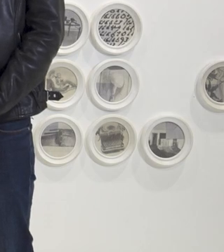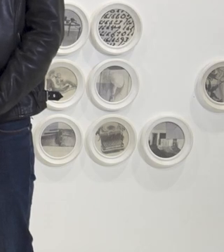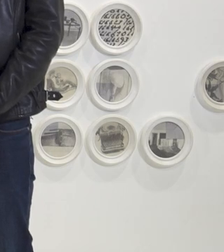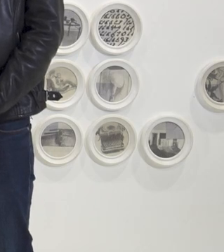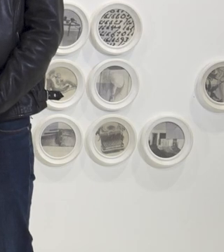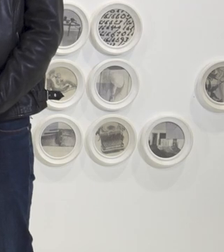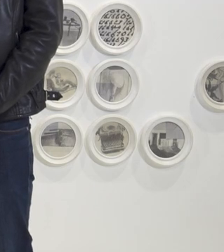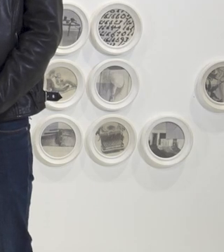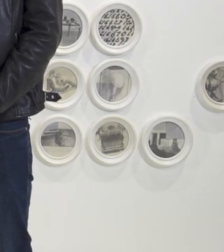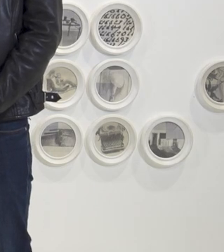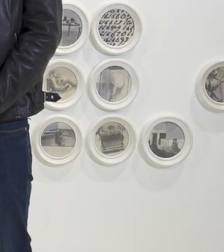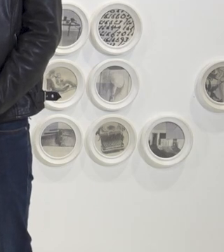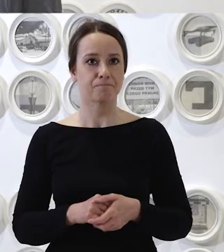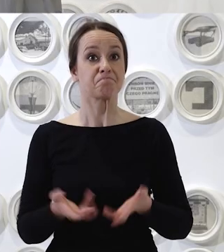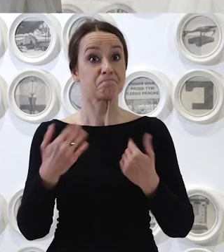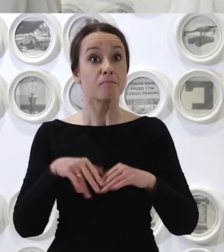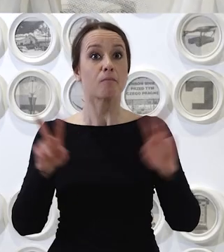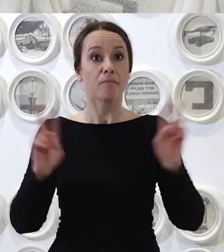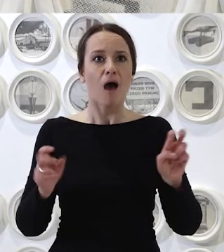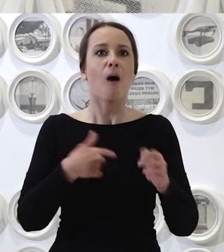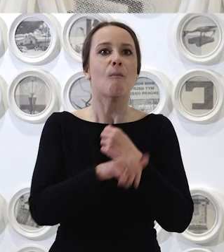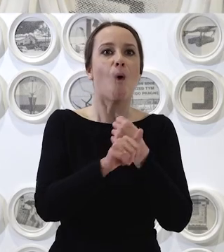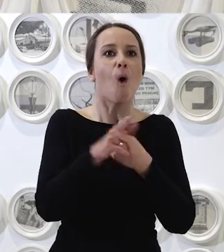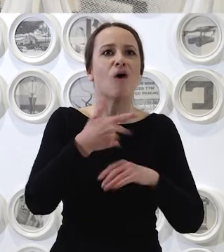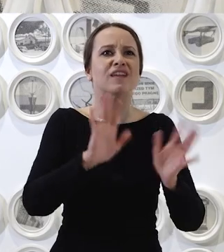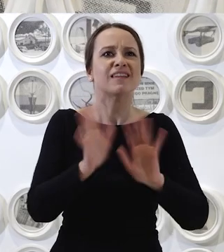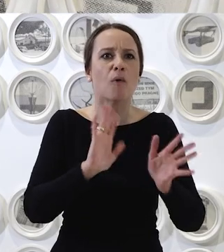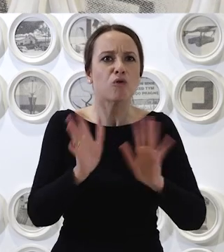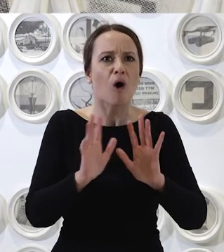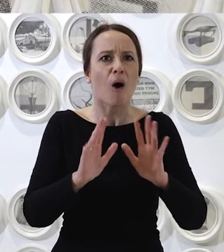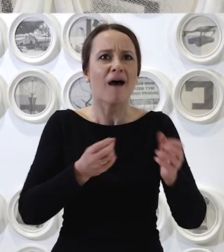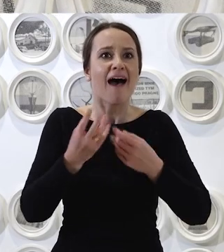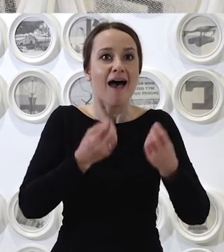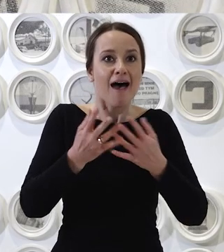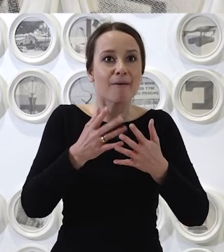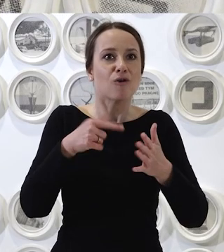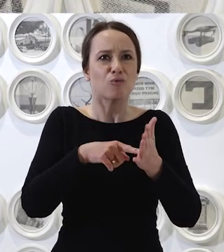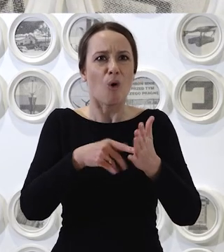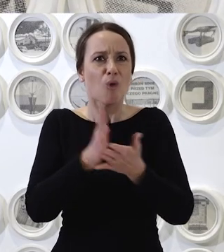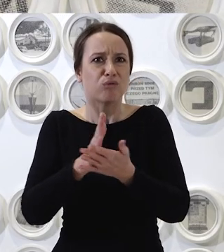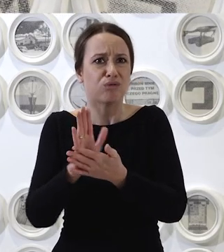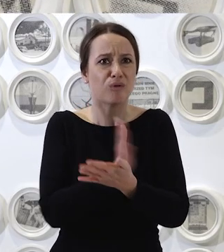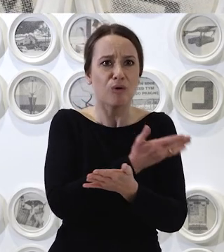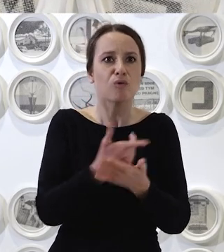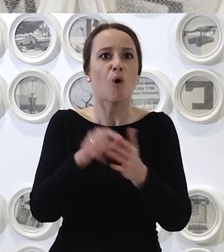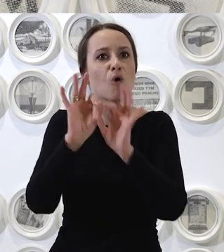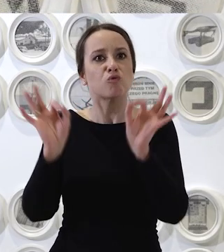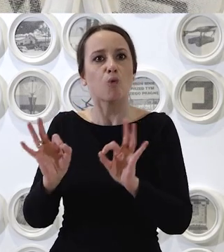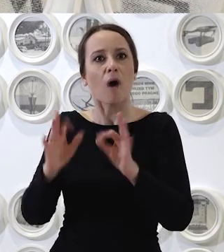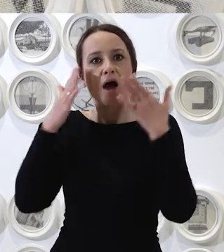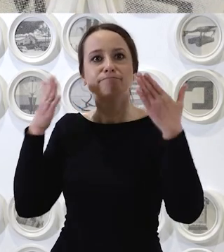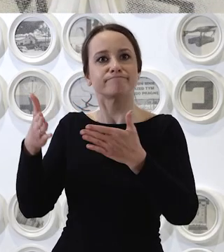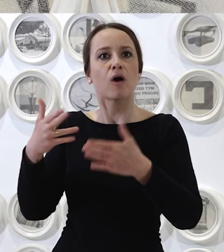oraz ponieważ sposobem ekspresji zużyły się sztuka zwraca się konsoli czyli